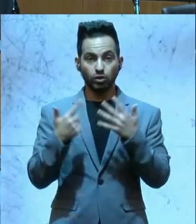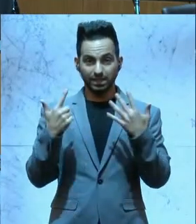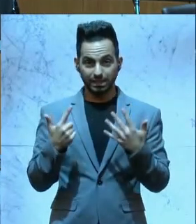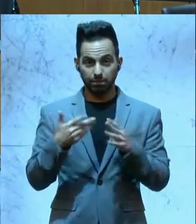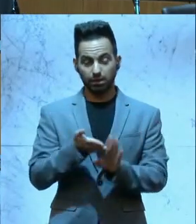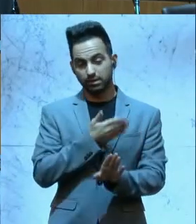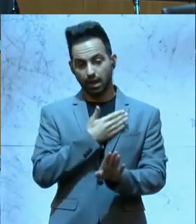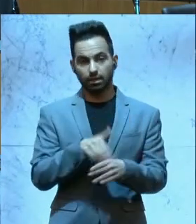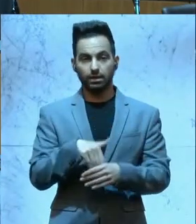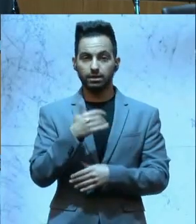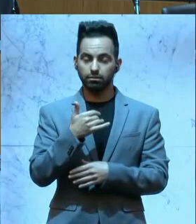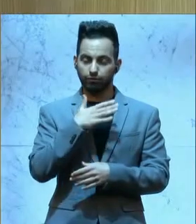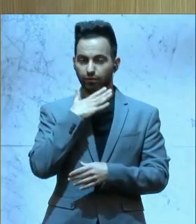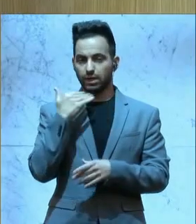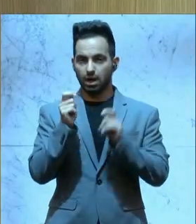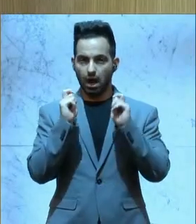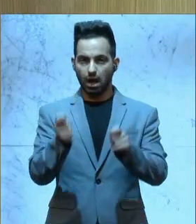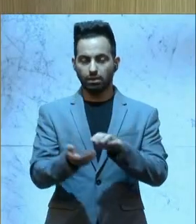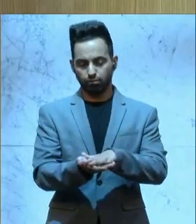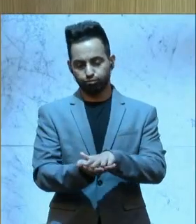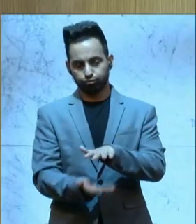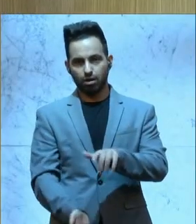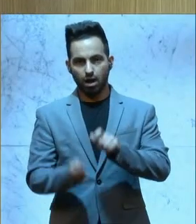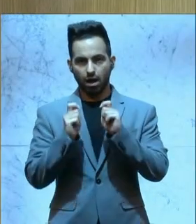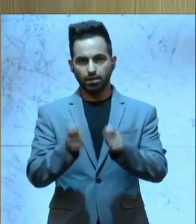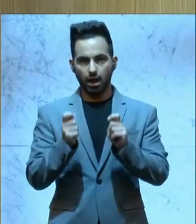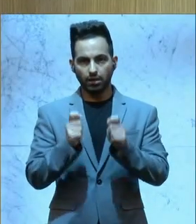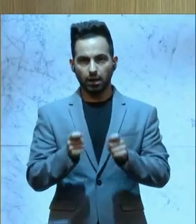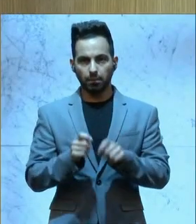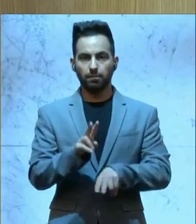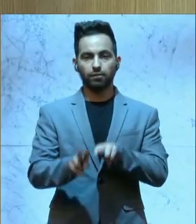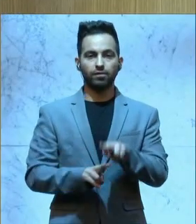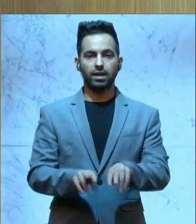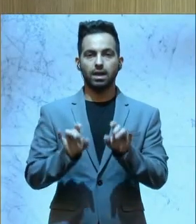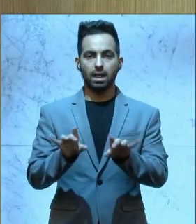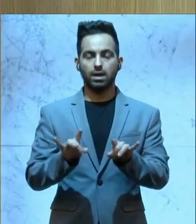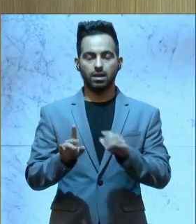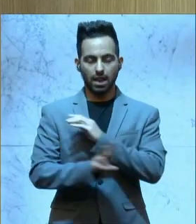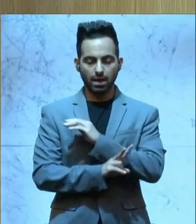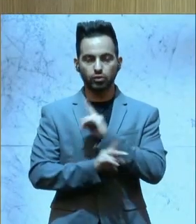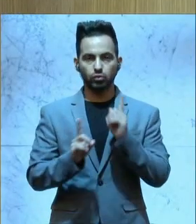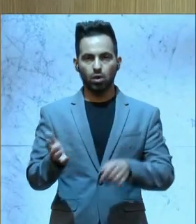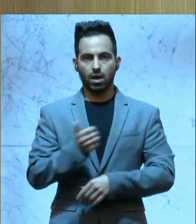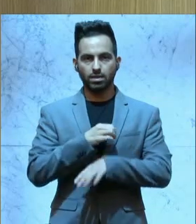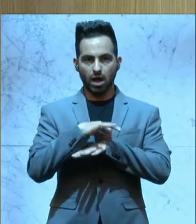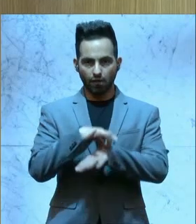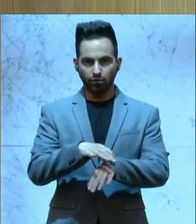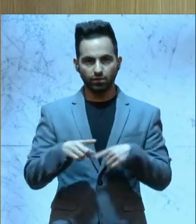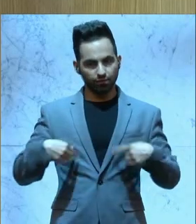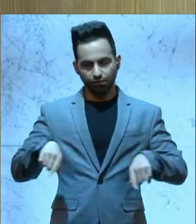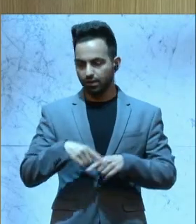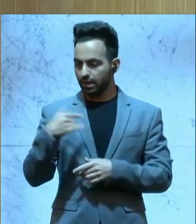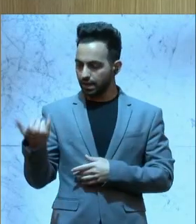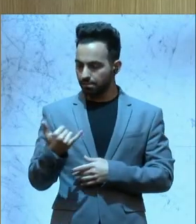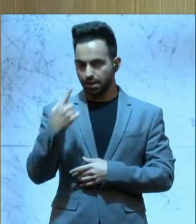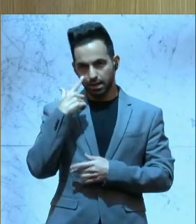2007 jede Menge Anträge gestellt, dass die Pflegelehre auch in Österreich eingeführt wird. Wir haben immer darauf hingewiesen,